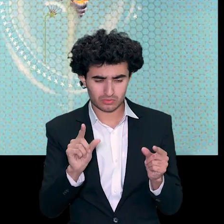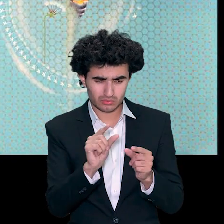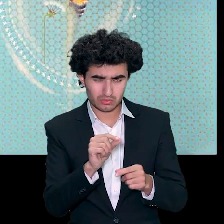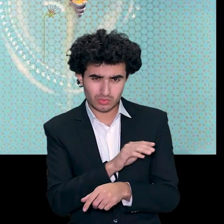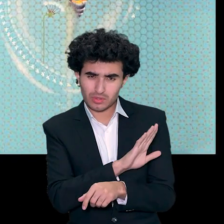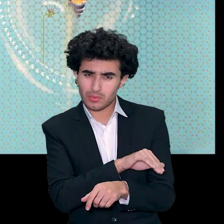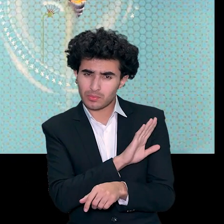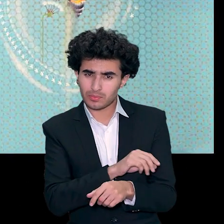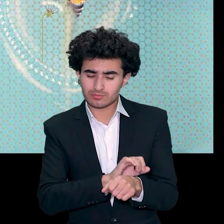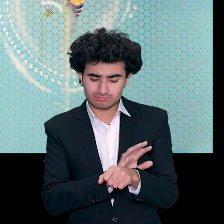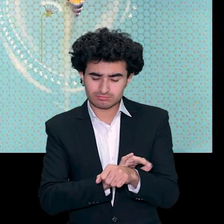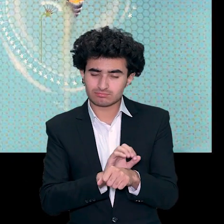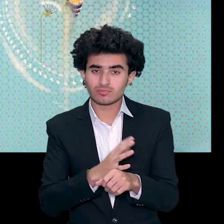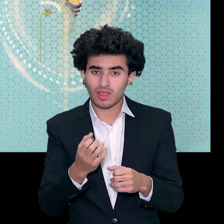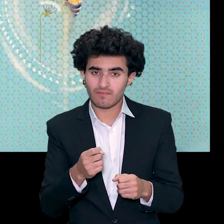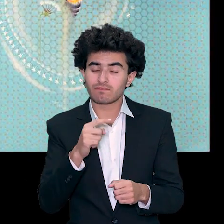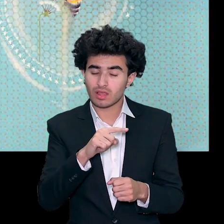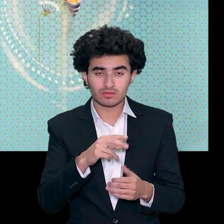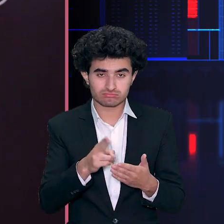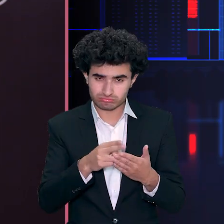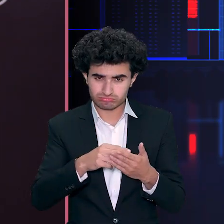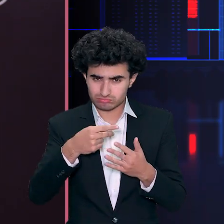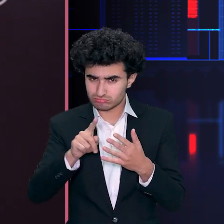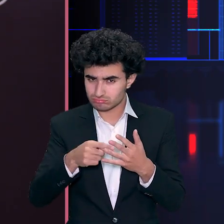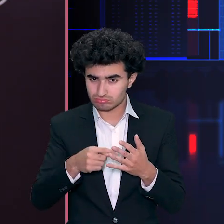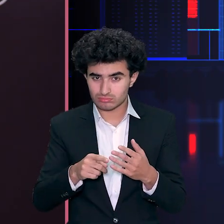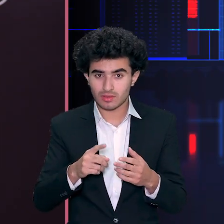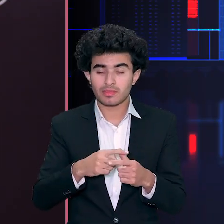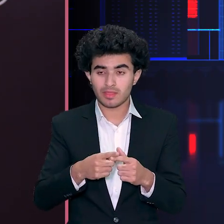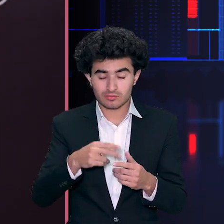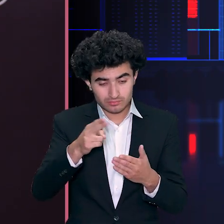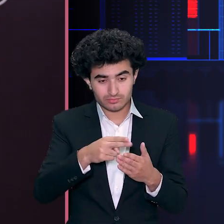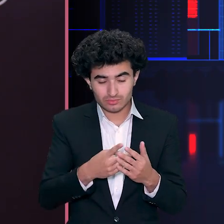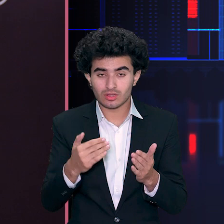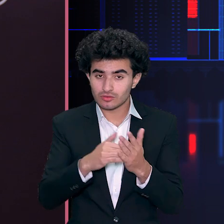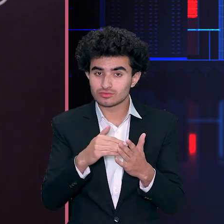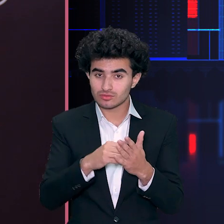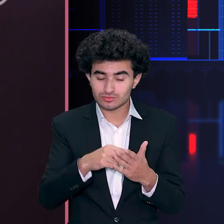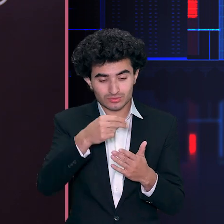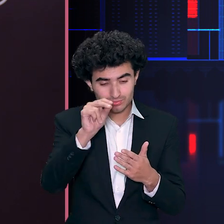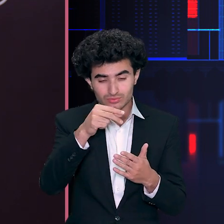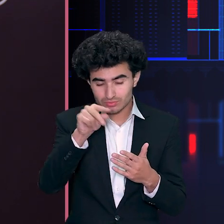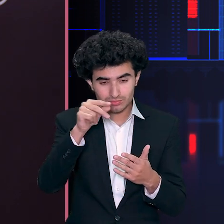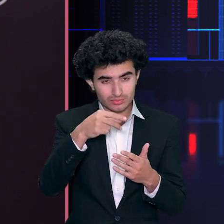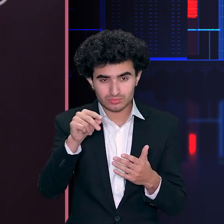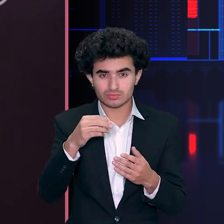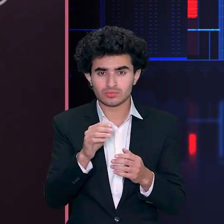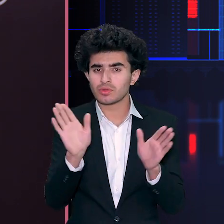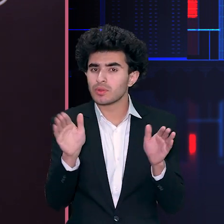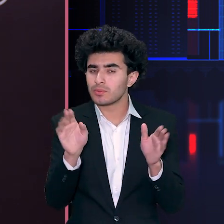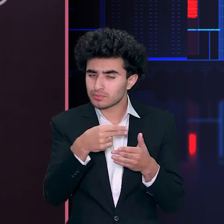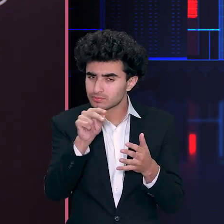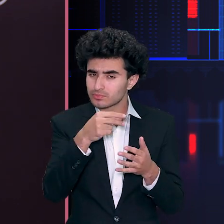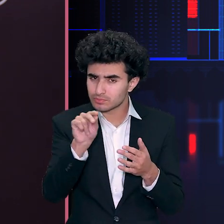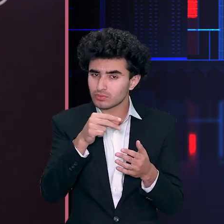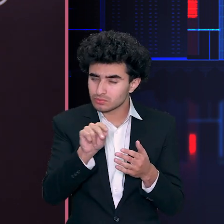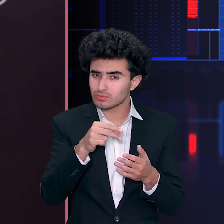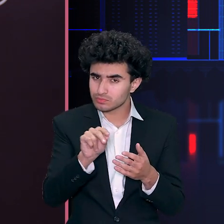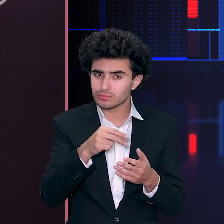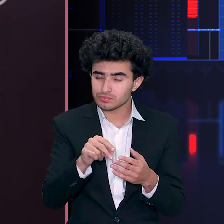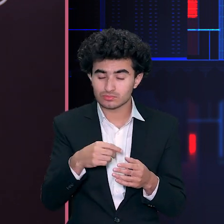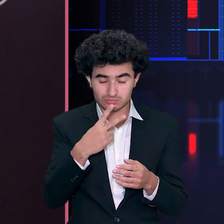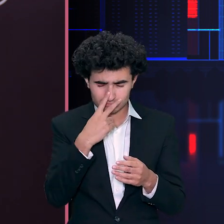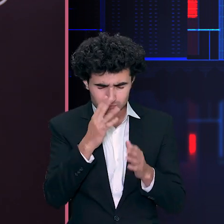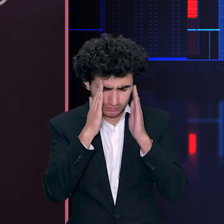باڈی پہ چھوٹے چھوٹے فر ہے، تو دیٹ ریپیٹیشن ڈسکنیکٹ می فرام مائی سراؤنڈنگ. اس کو بار بار ریپیٹ کرنا یا